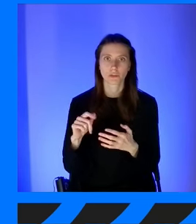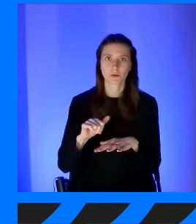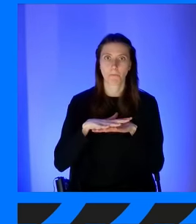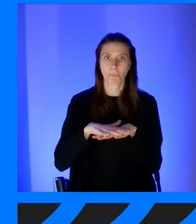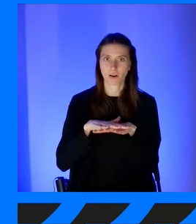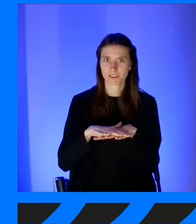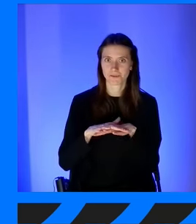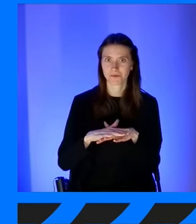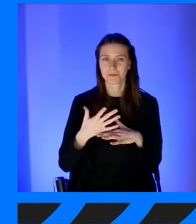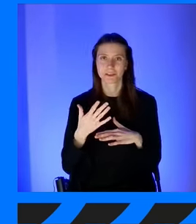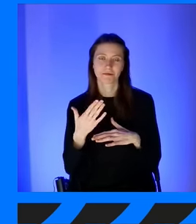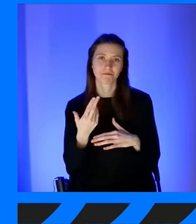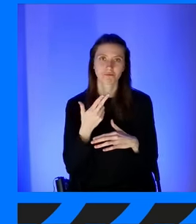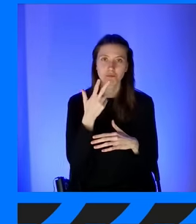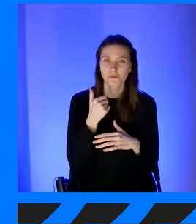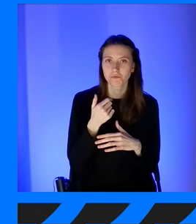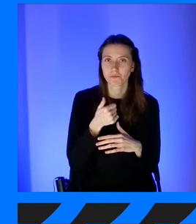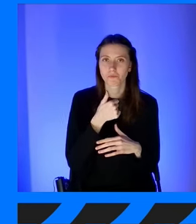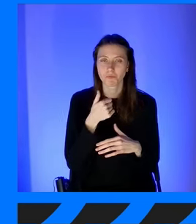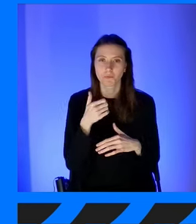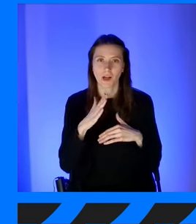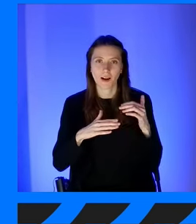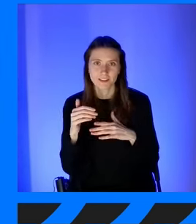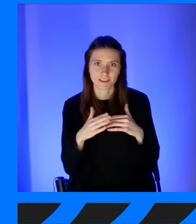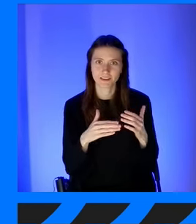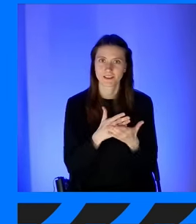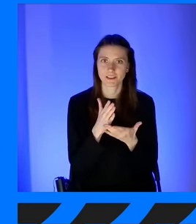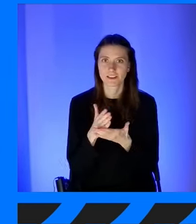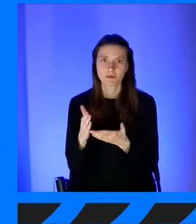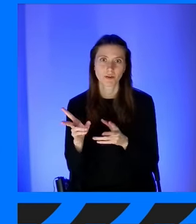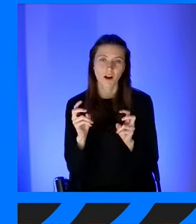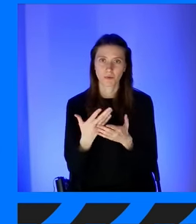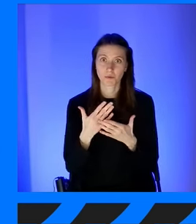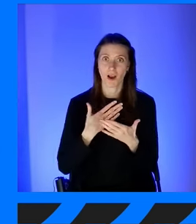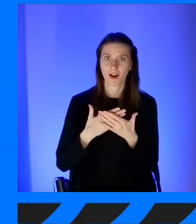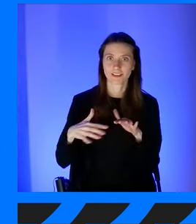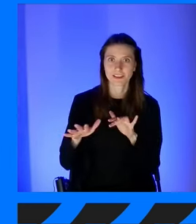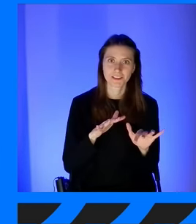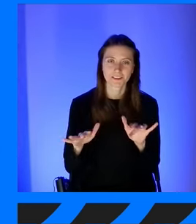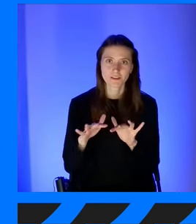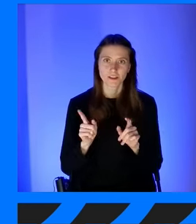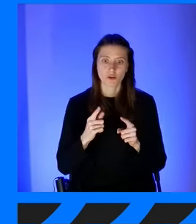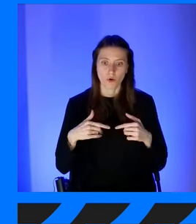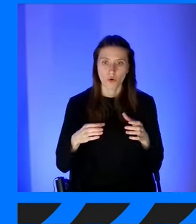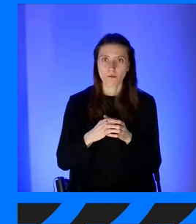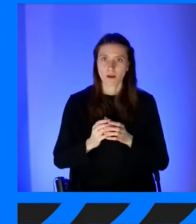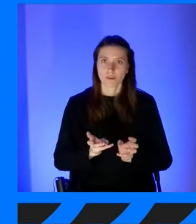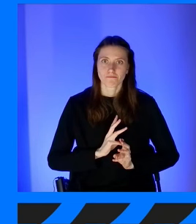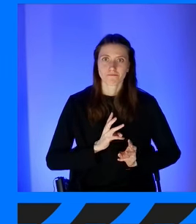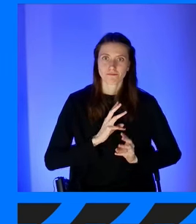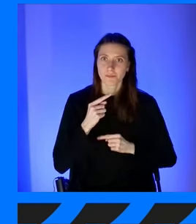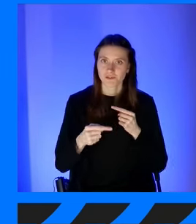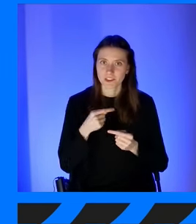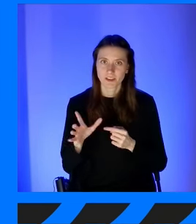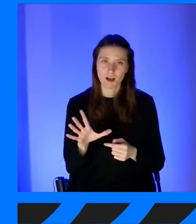Как поддерживать сообщество В активном состоянии то есть чтобы люди чувствовали заинтересованность и